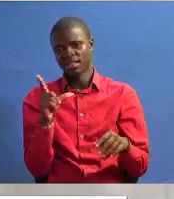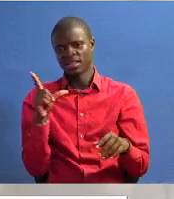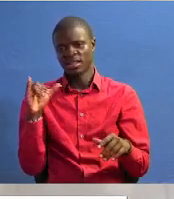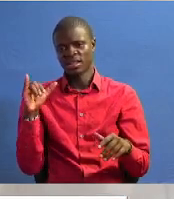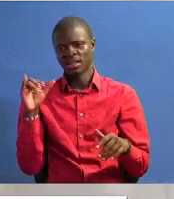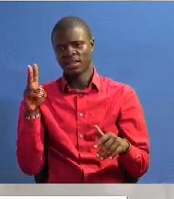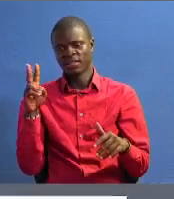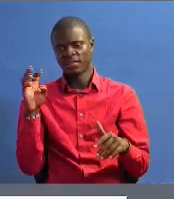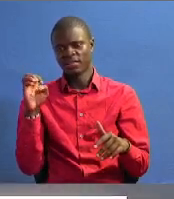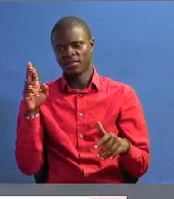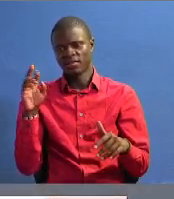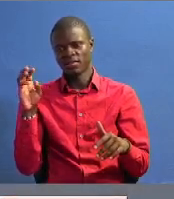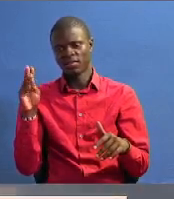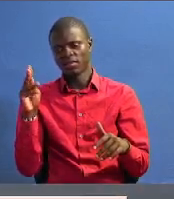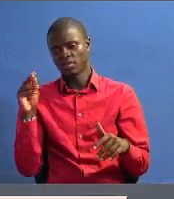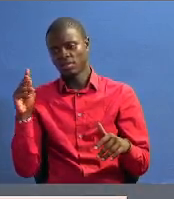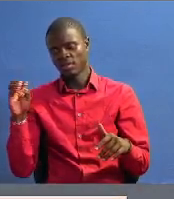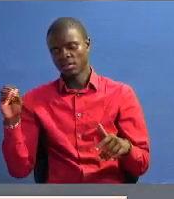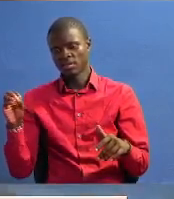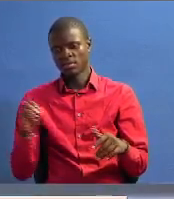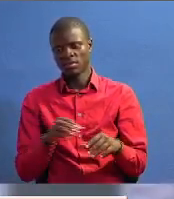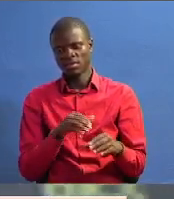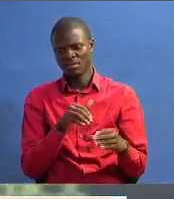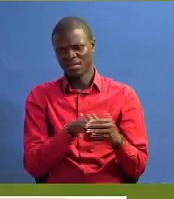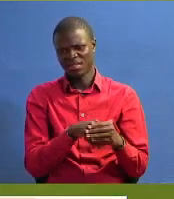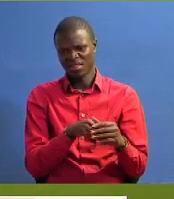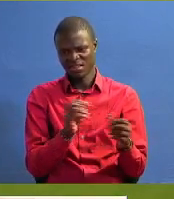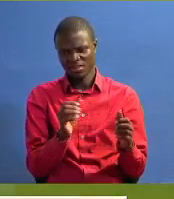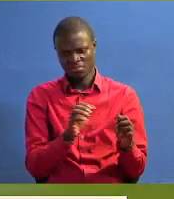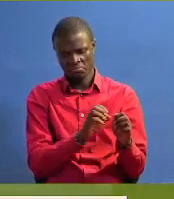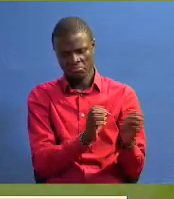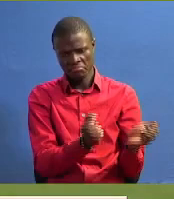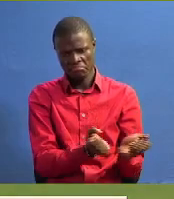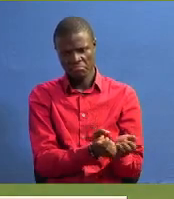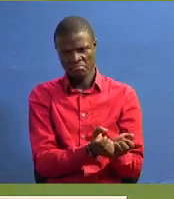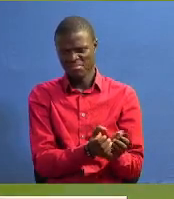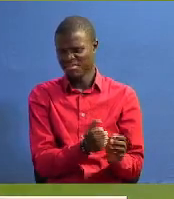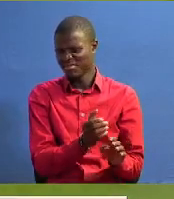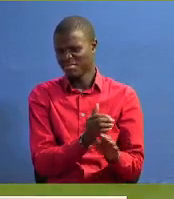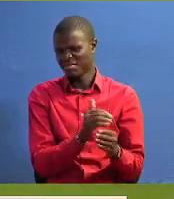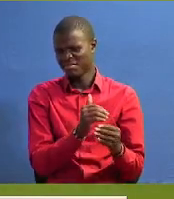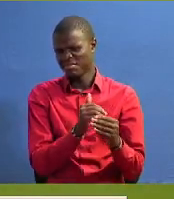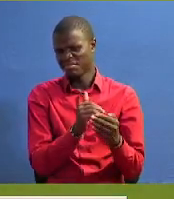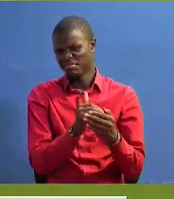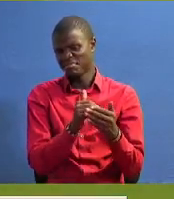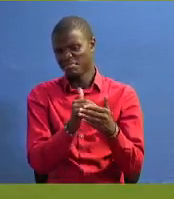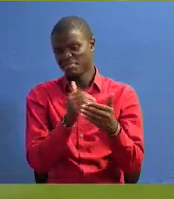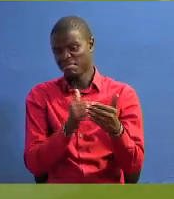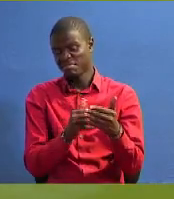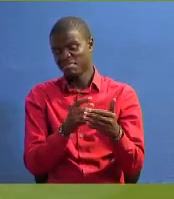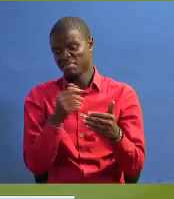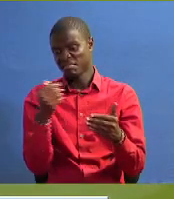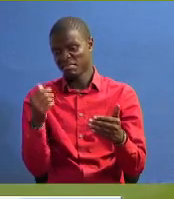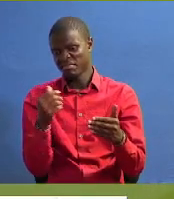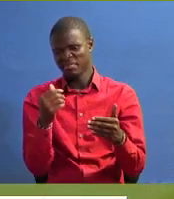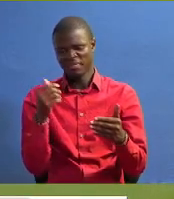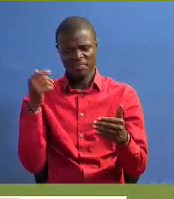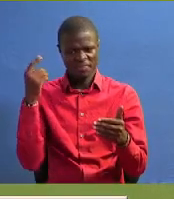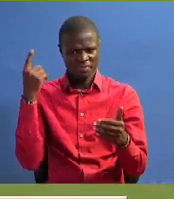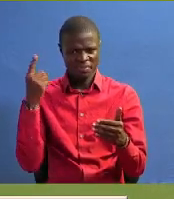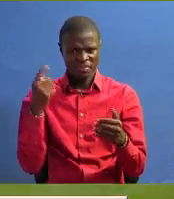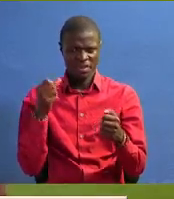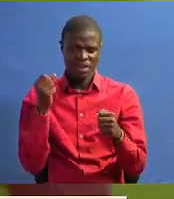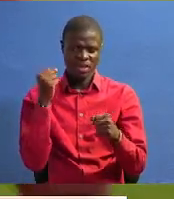Haaland aliwaweka wenyeji kifua mbele kunako dakika ya 10 kabla ya Fabio Cavalho kusawazisha